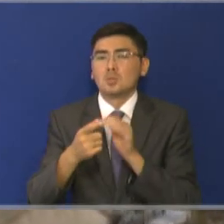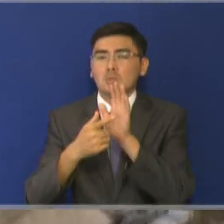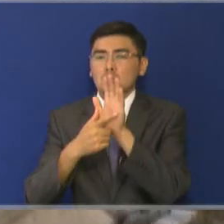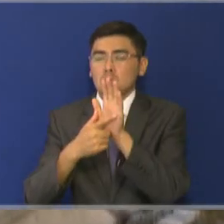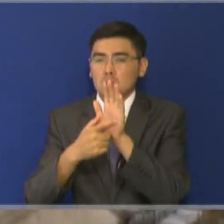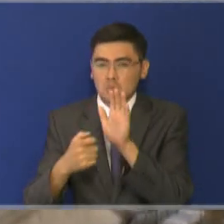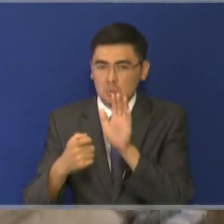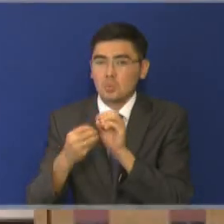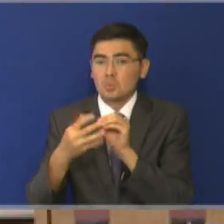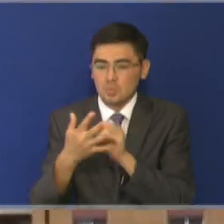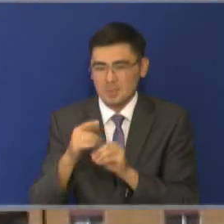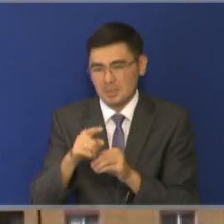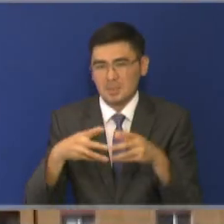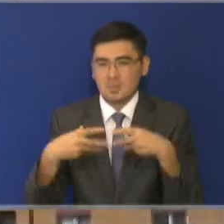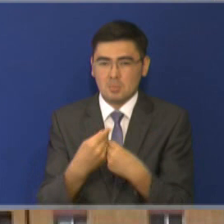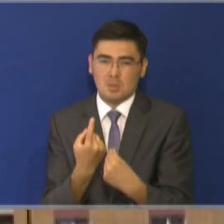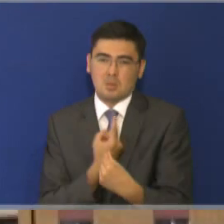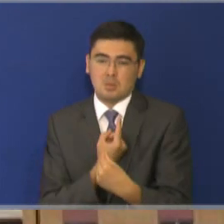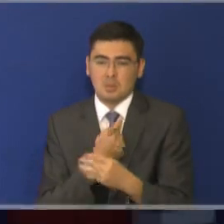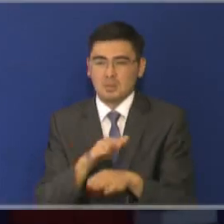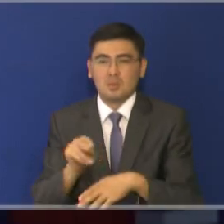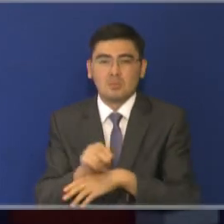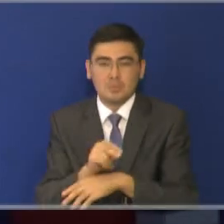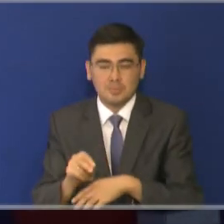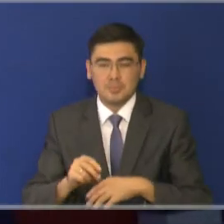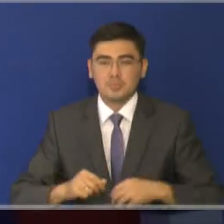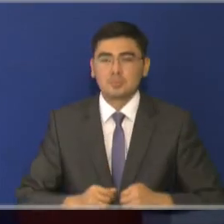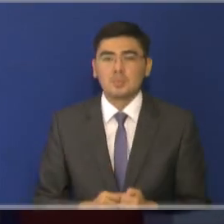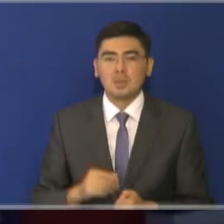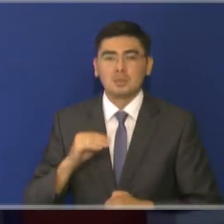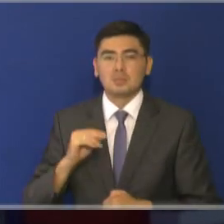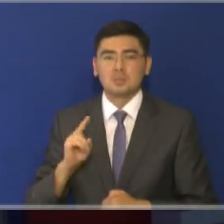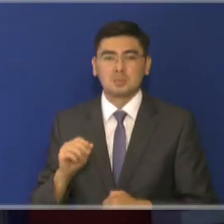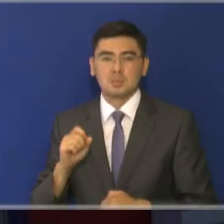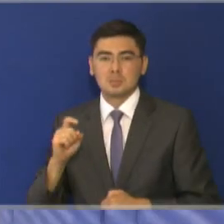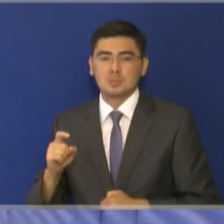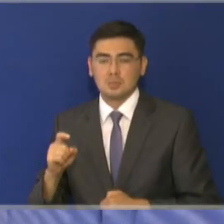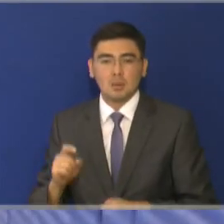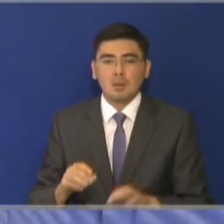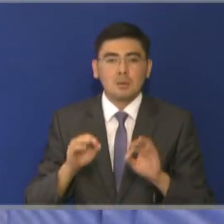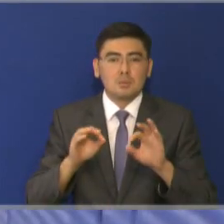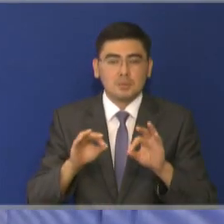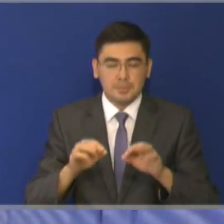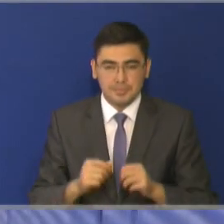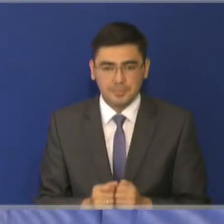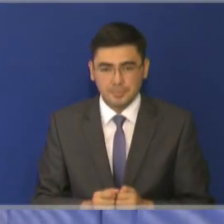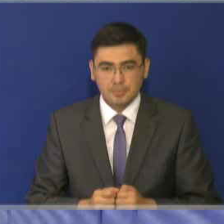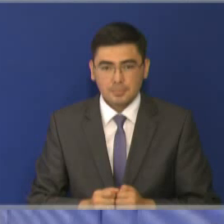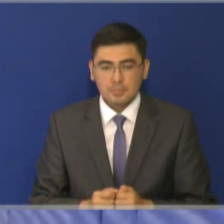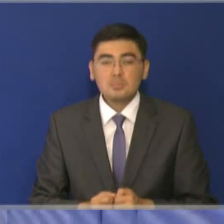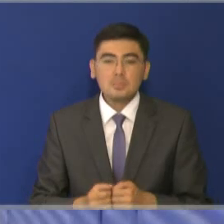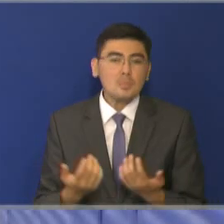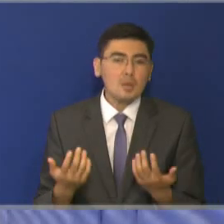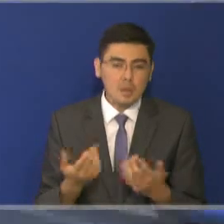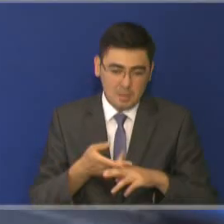толық емес отбасы бар. Қалалық тұрғын үй коммуналдық шаруашылығы және тұрғын үй инспекциясы бөлімі жетекшісінің орынбасары Диана Шаяхметованың